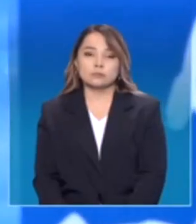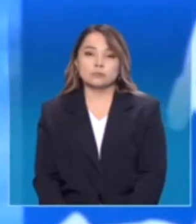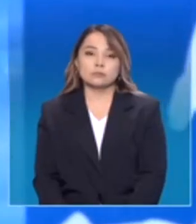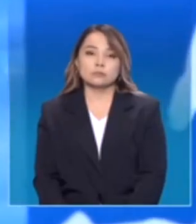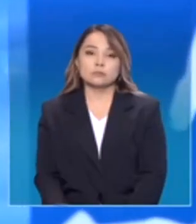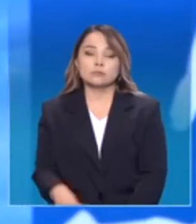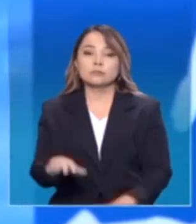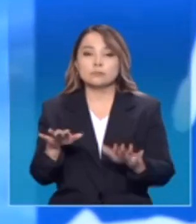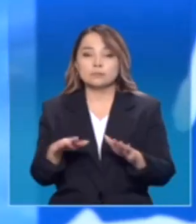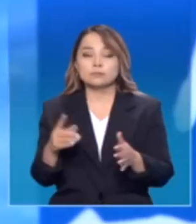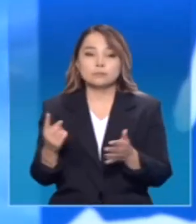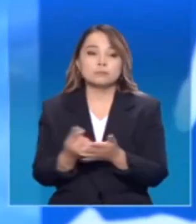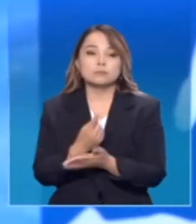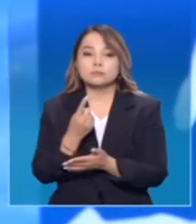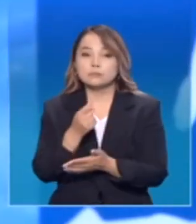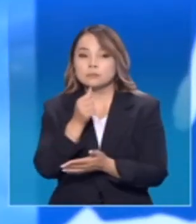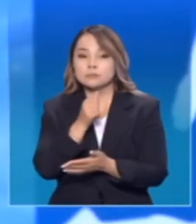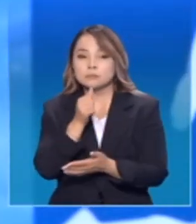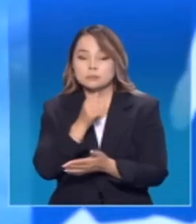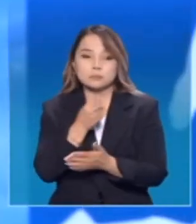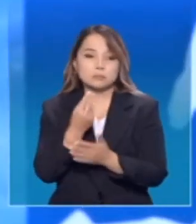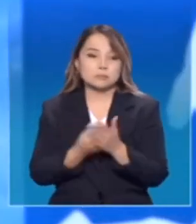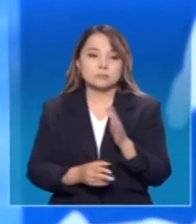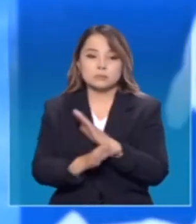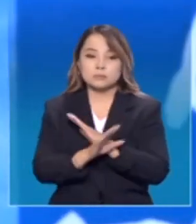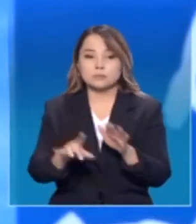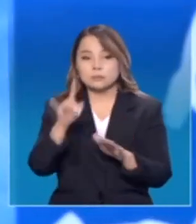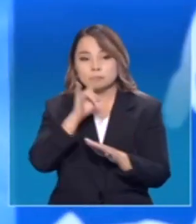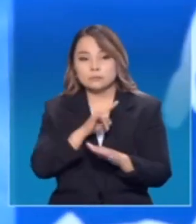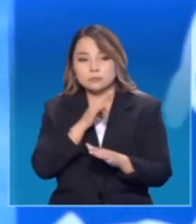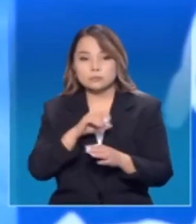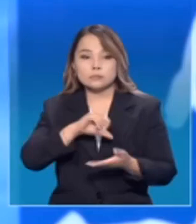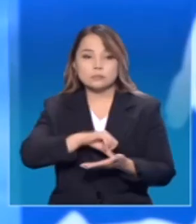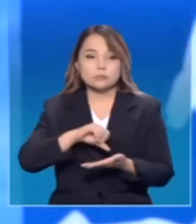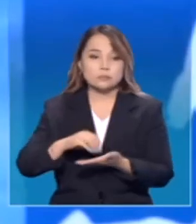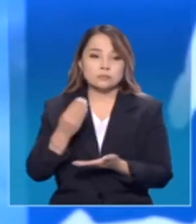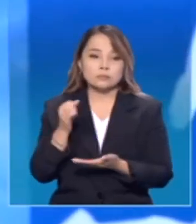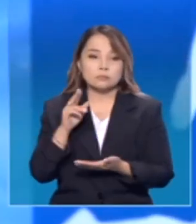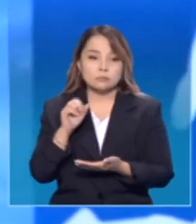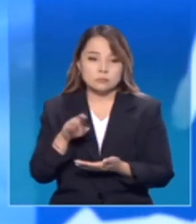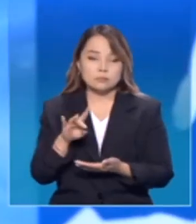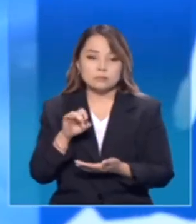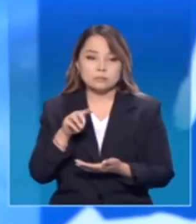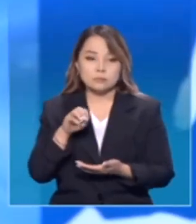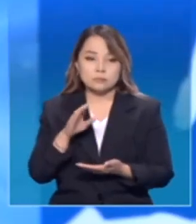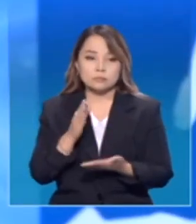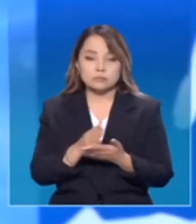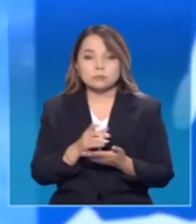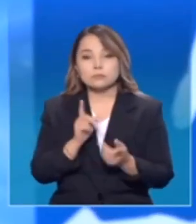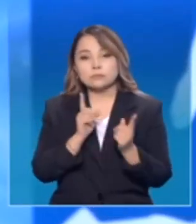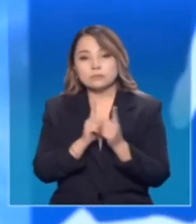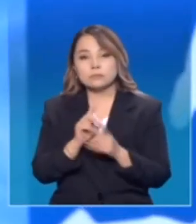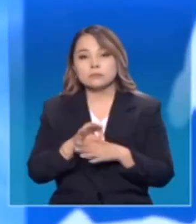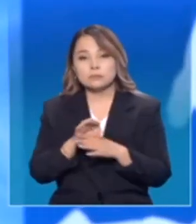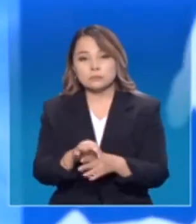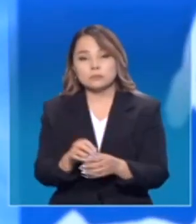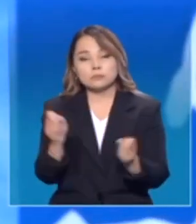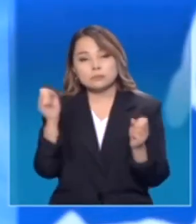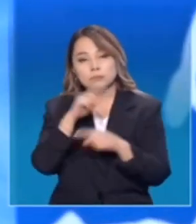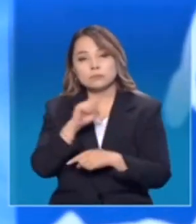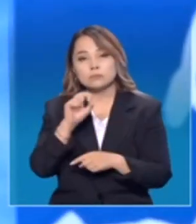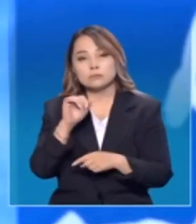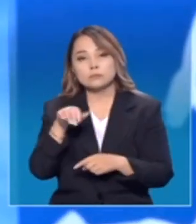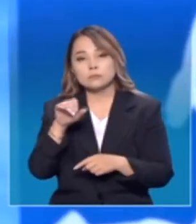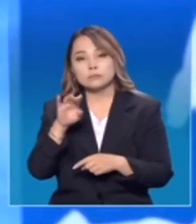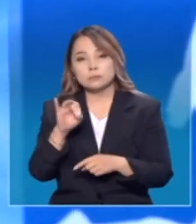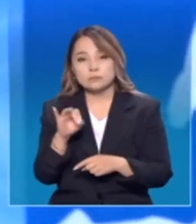Мансабында бірде бір рет жеңіліп көрмеген қазақстандық аралас жекпе-жек шебері Шавкат Рахмонов кезекті қарсыласы белгілі болды. Ол Абу-Дабидегі